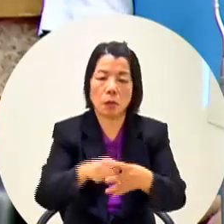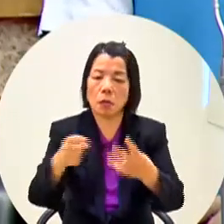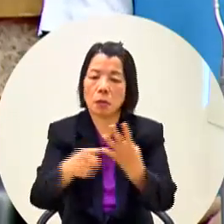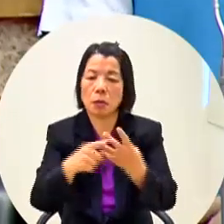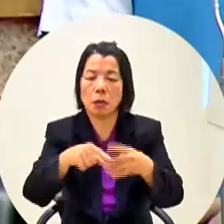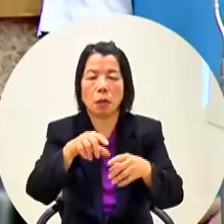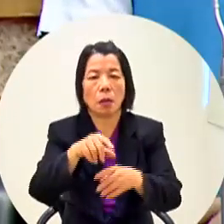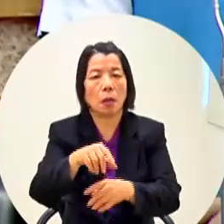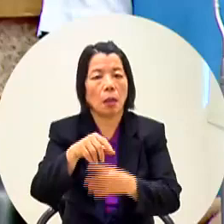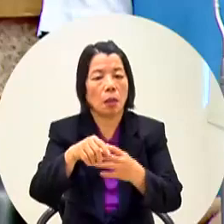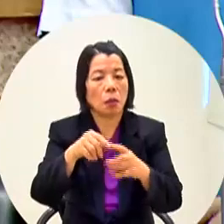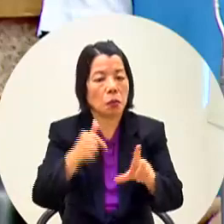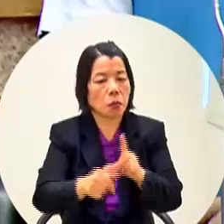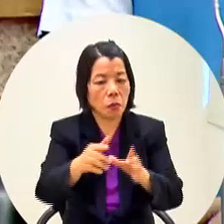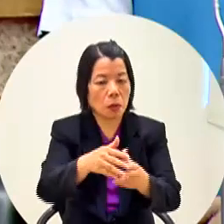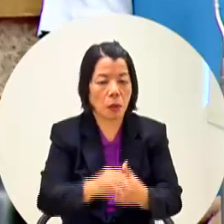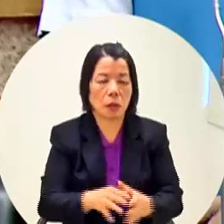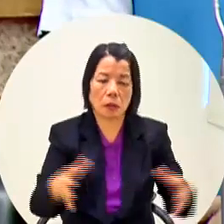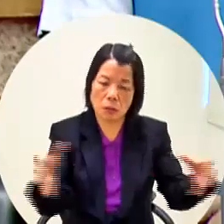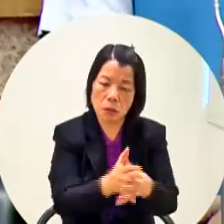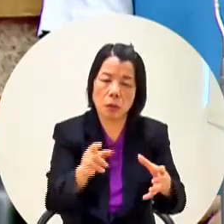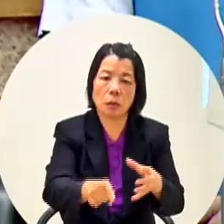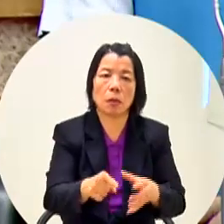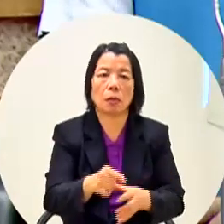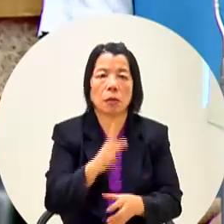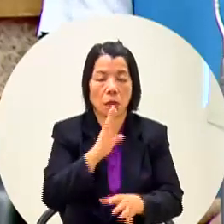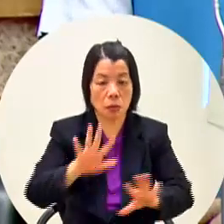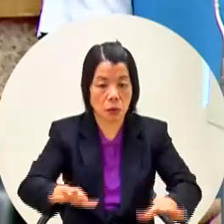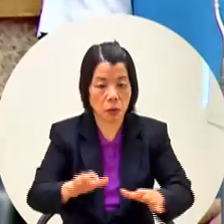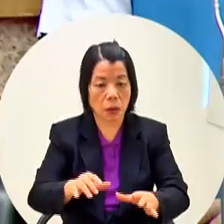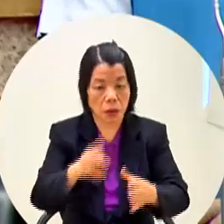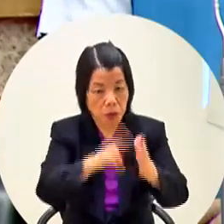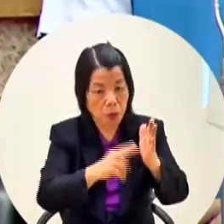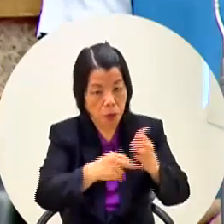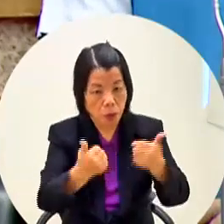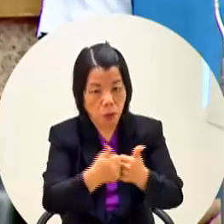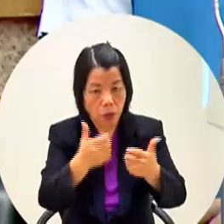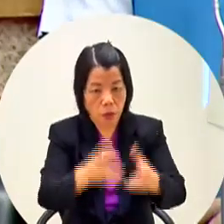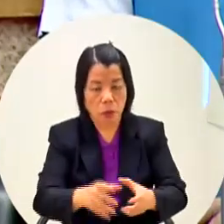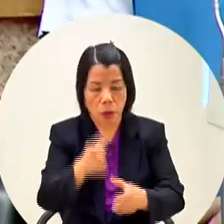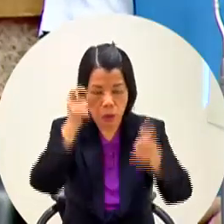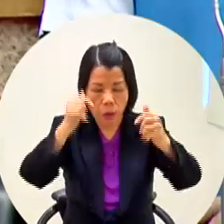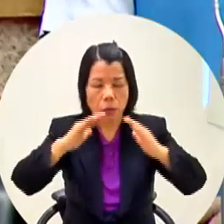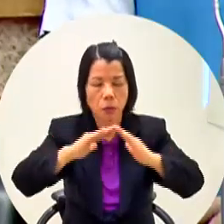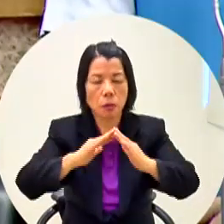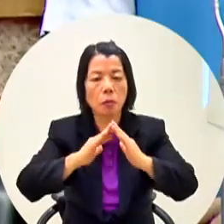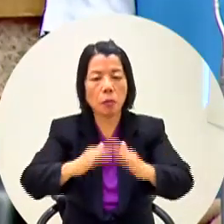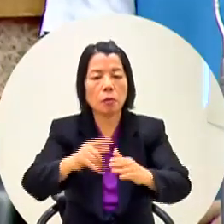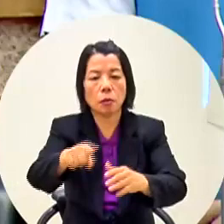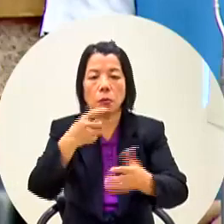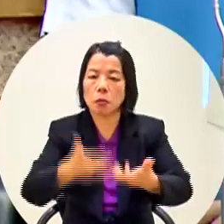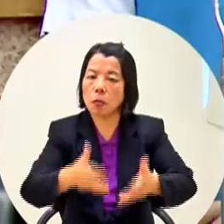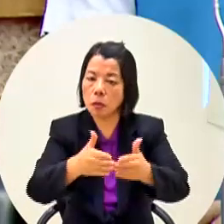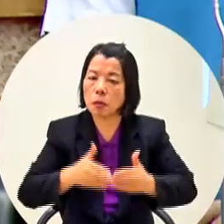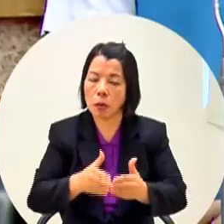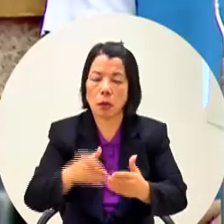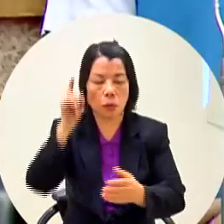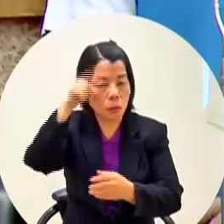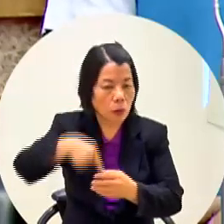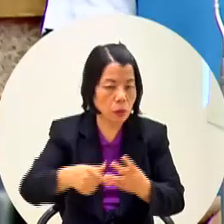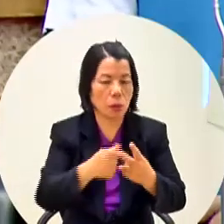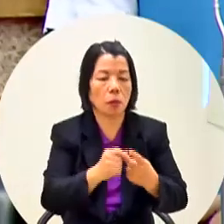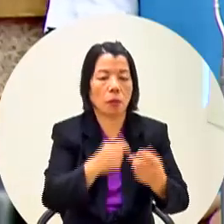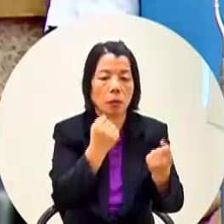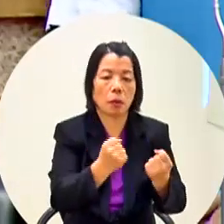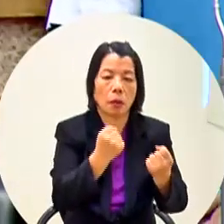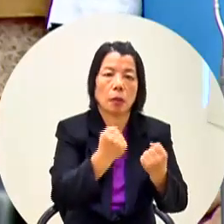在你们正在说明会，我觉得那个才是高雄的本业，最重要最重要最重要，把传统的产业在地的产业去